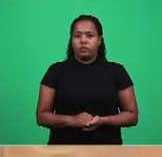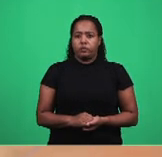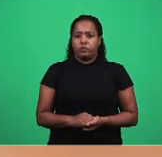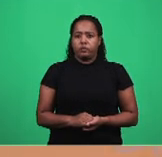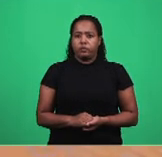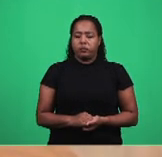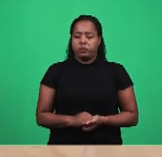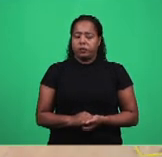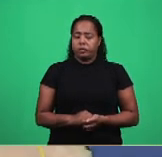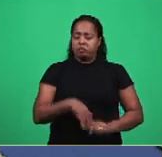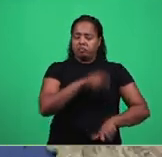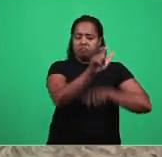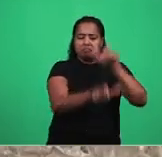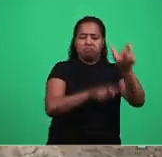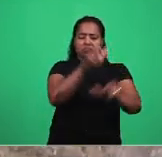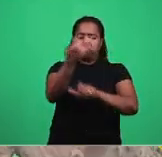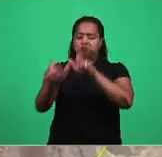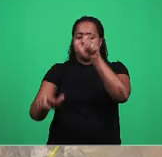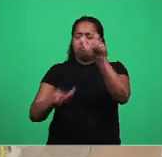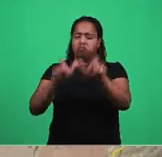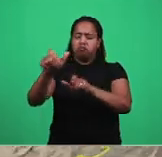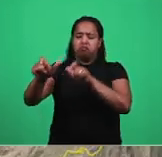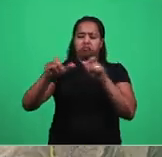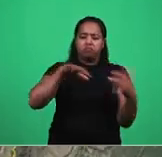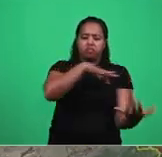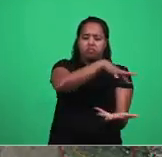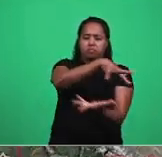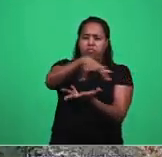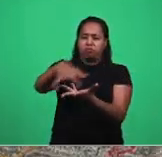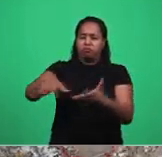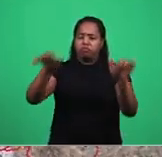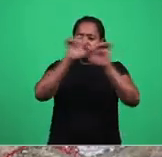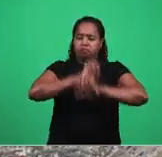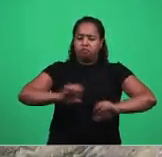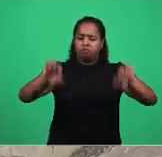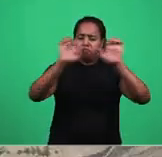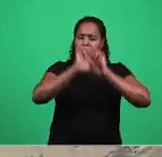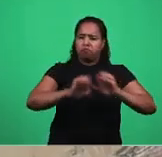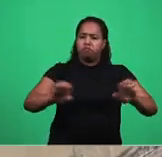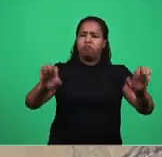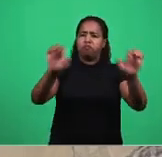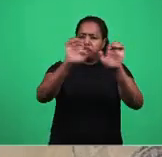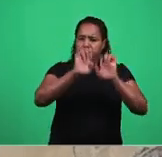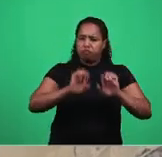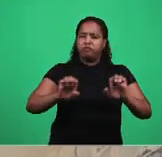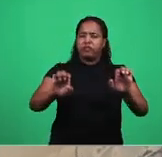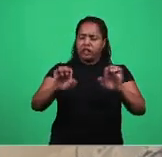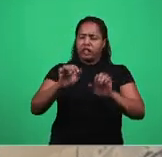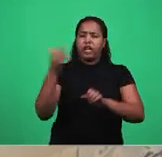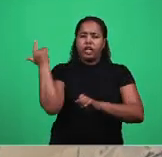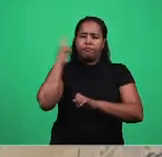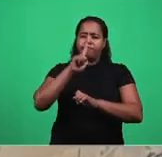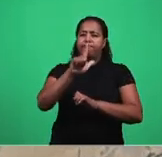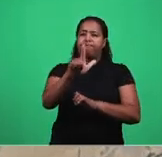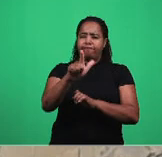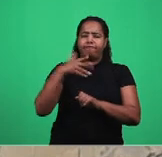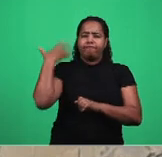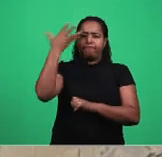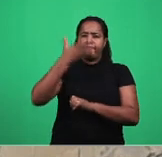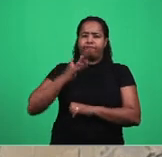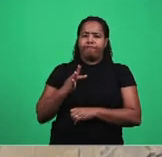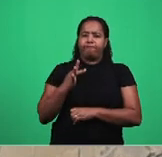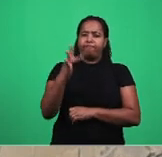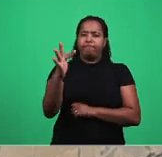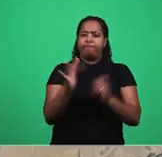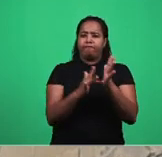Des personnes de toutes les parties du monde sont touchées par l'évangile éternel et par le message du retour imminent